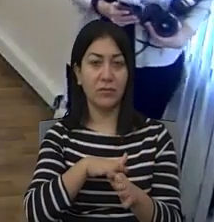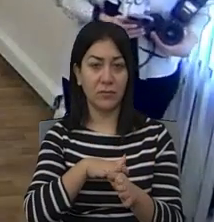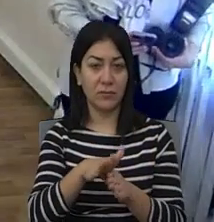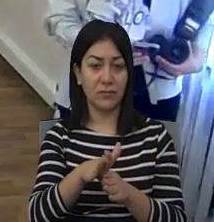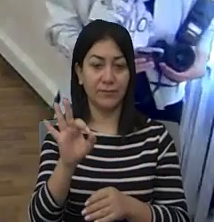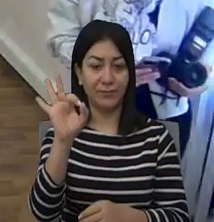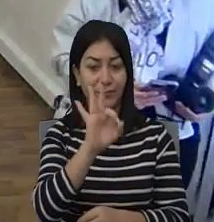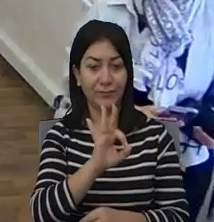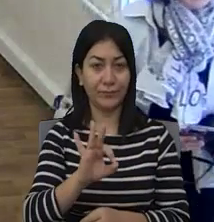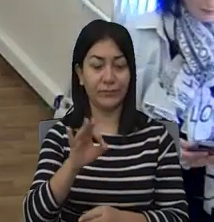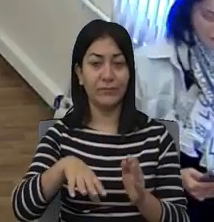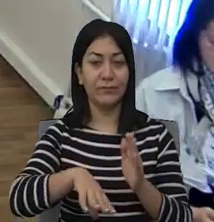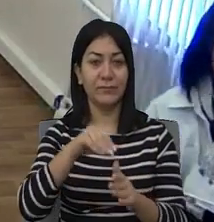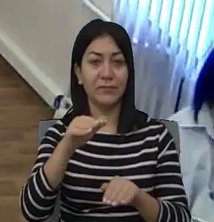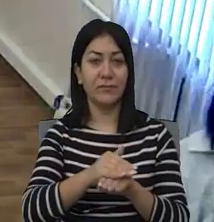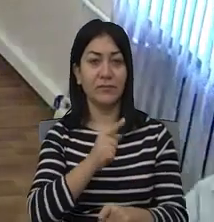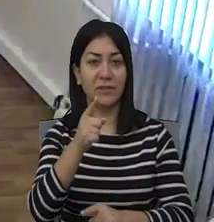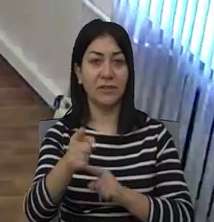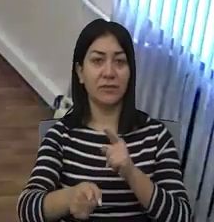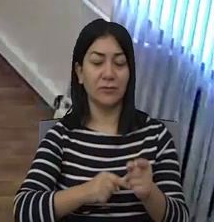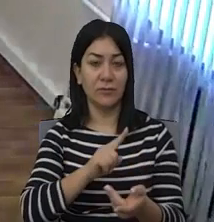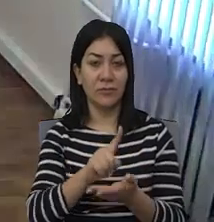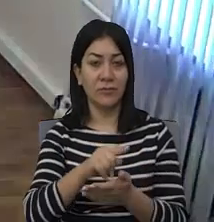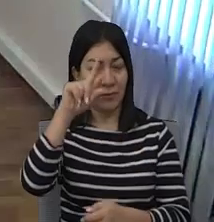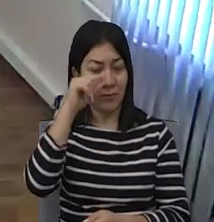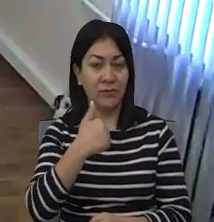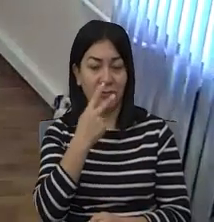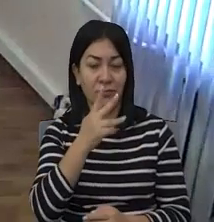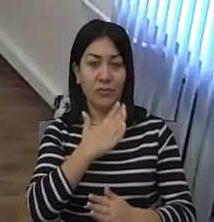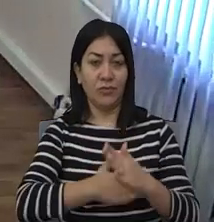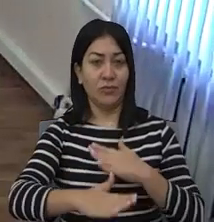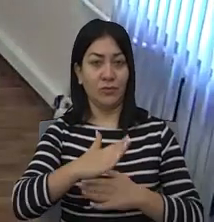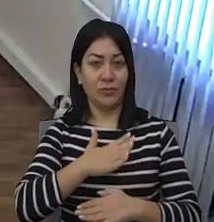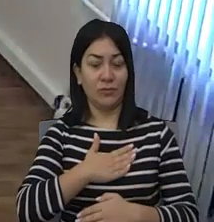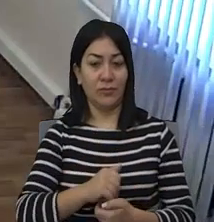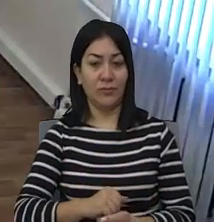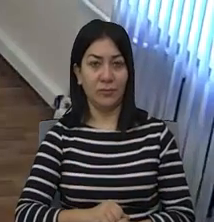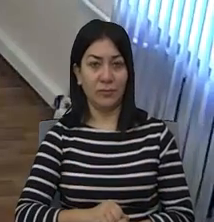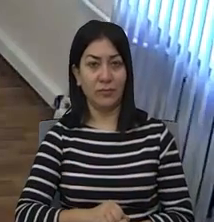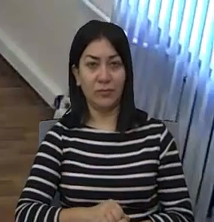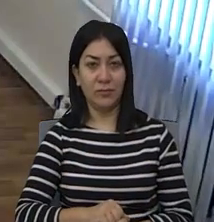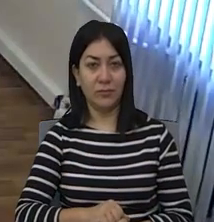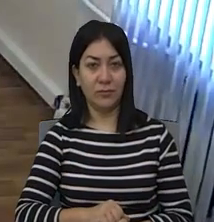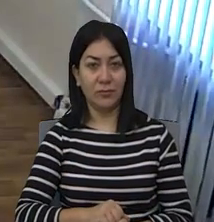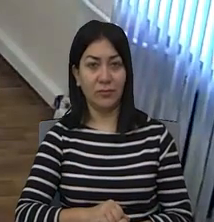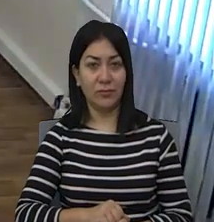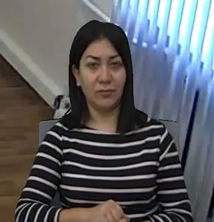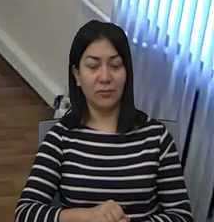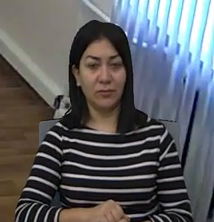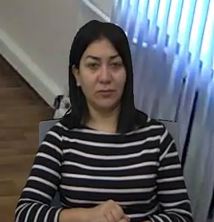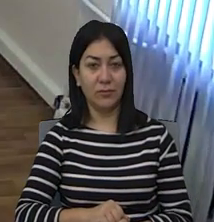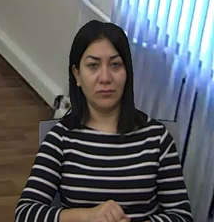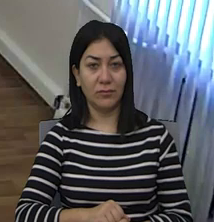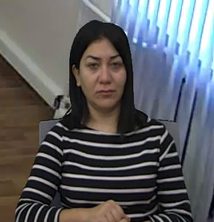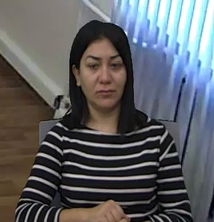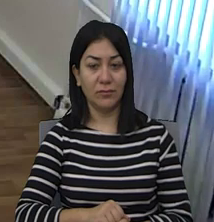ժողովրդավարության եւ ընտրական բարեփոխումների հարցում. And the recent Yerevan council elections are a good example of a